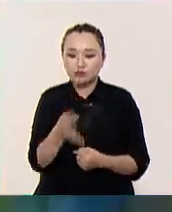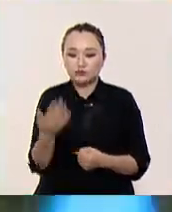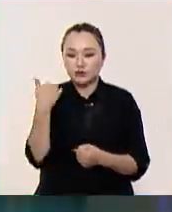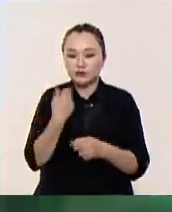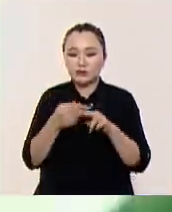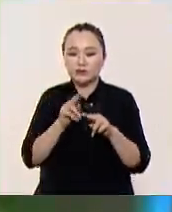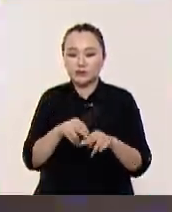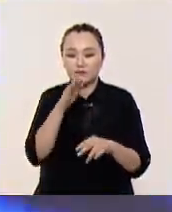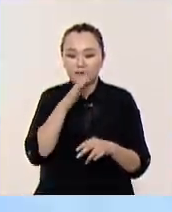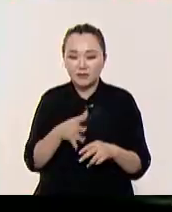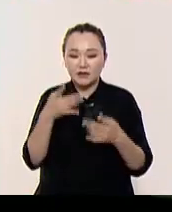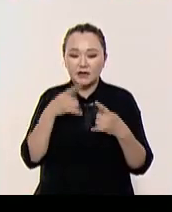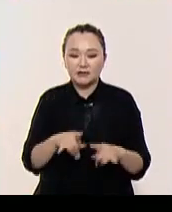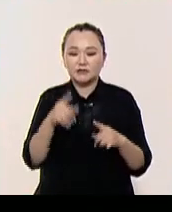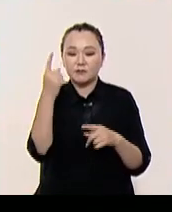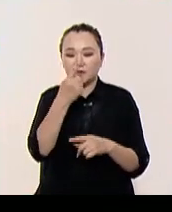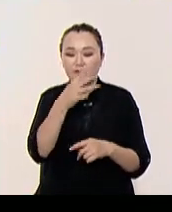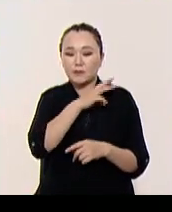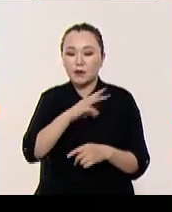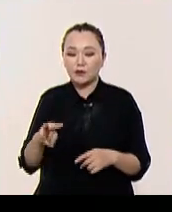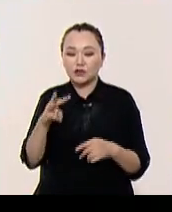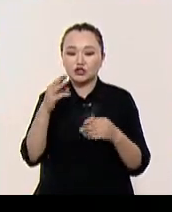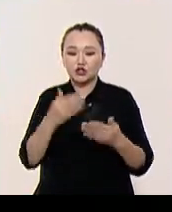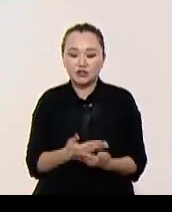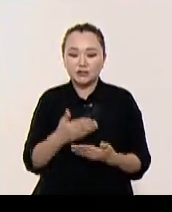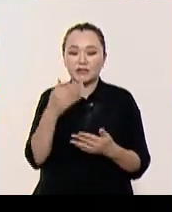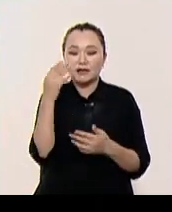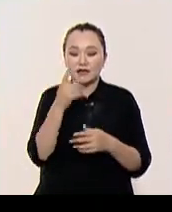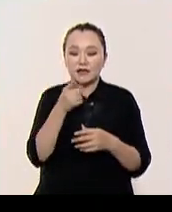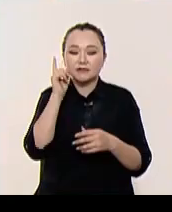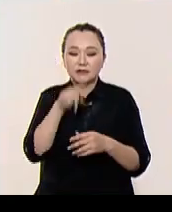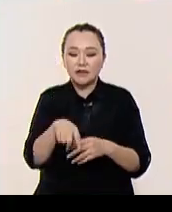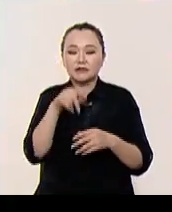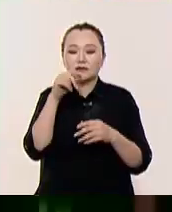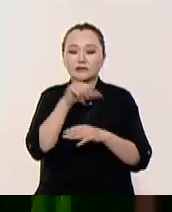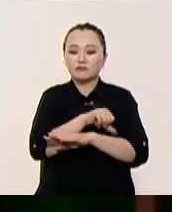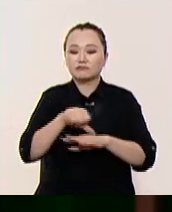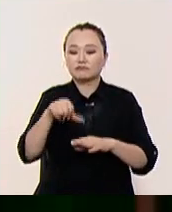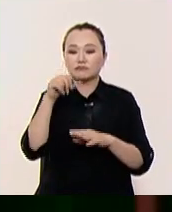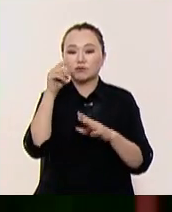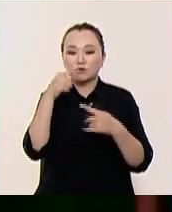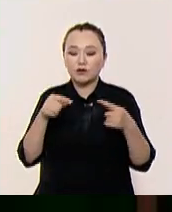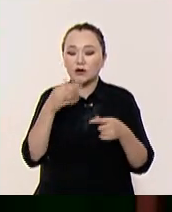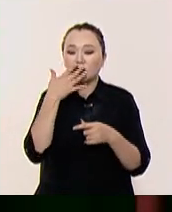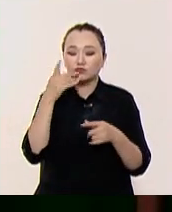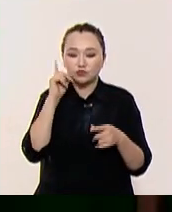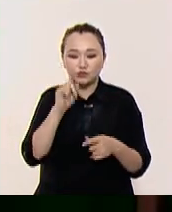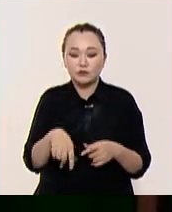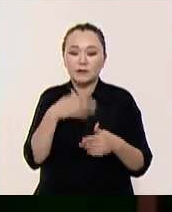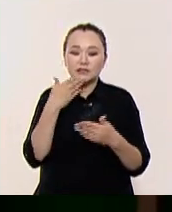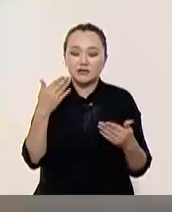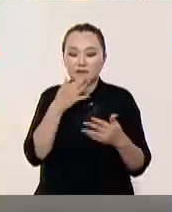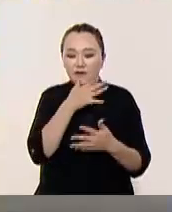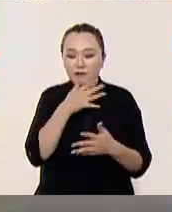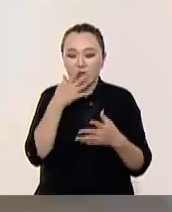именно тогда здесь родился 1 миллион и житель город знают и за пределами казахстана в последнее время он является привлекательным для